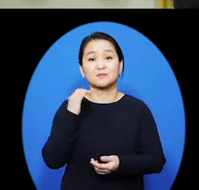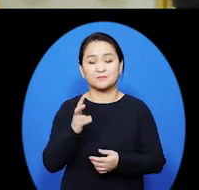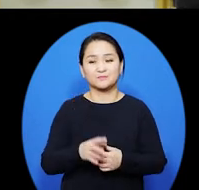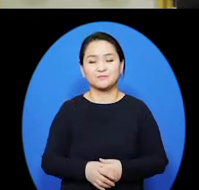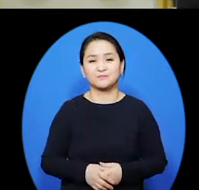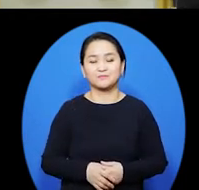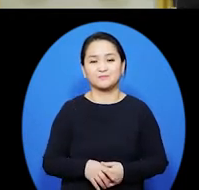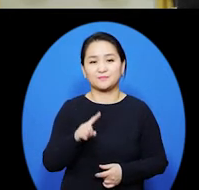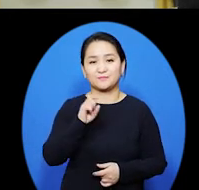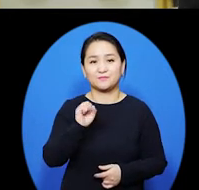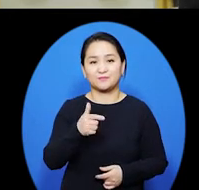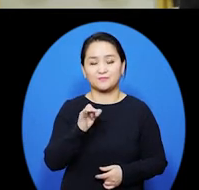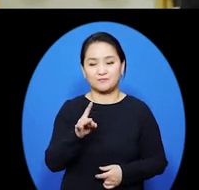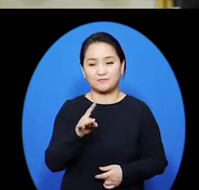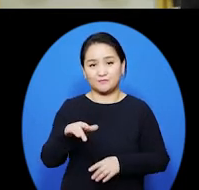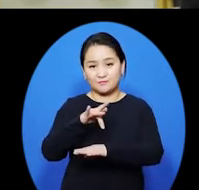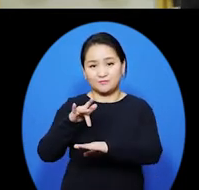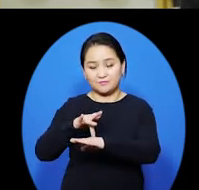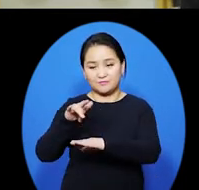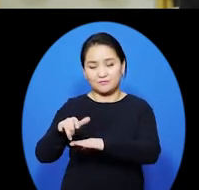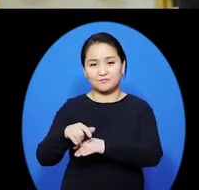байсан. Бас загвар төв дээр